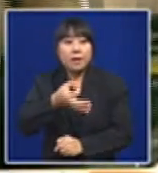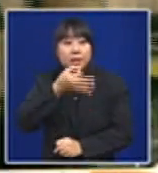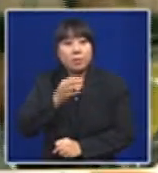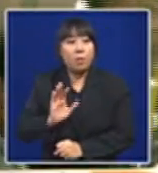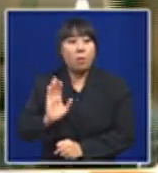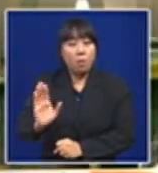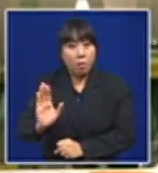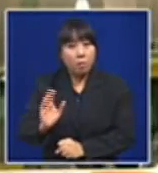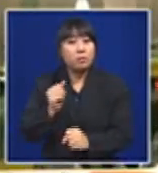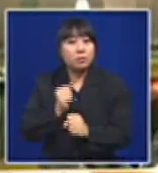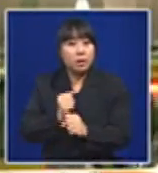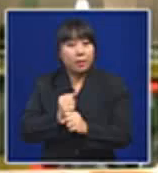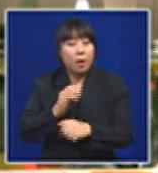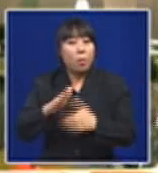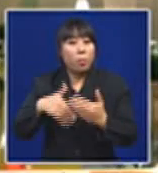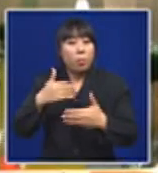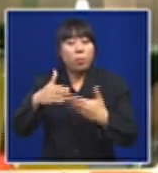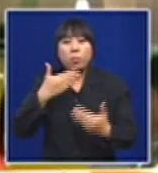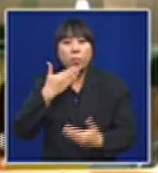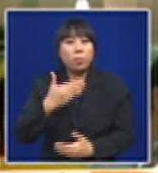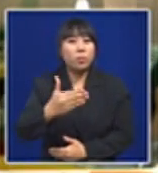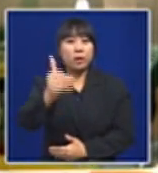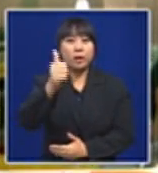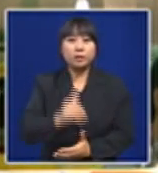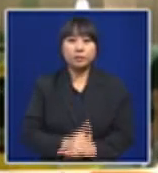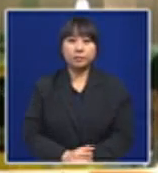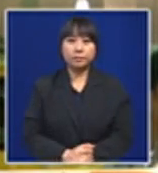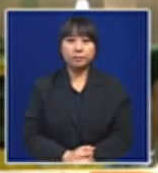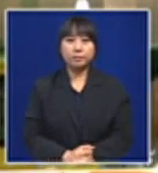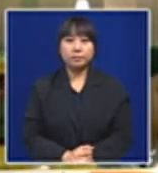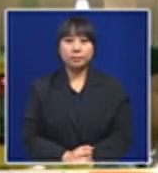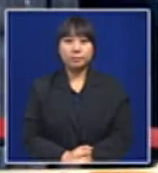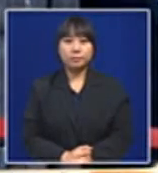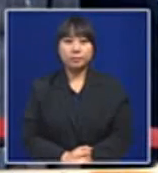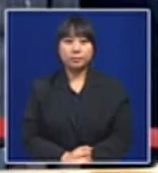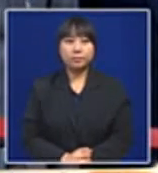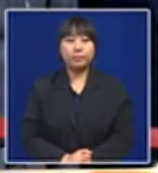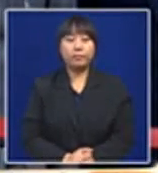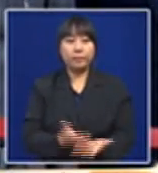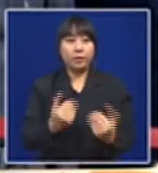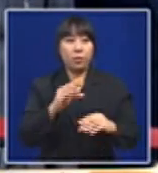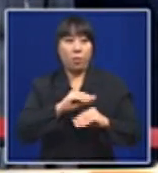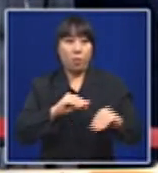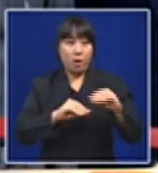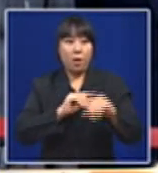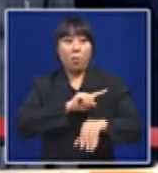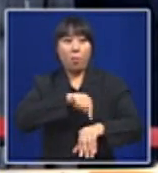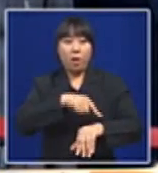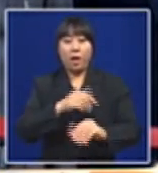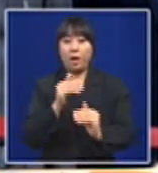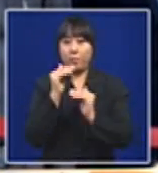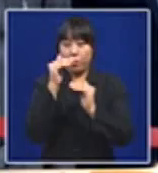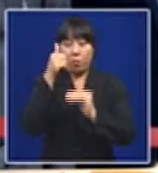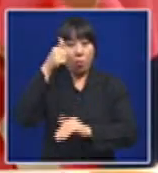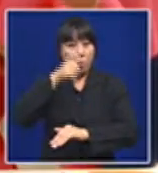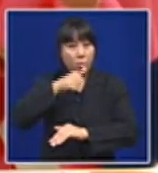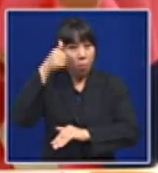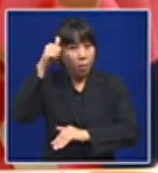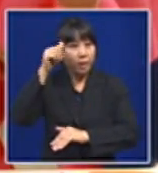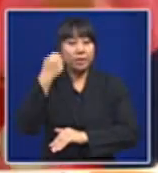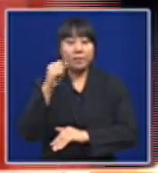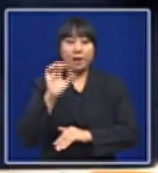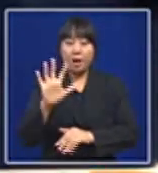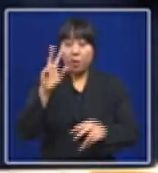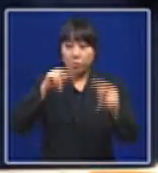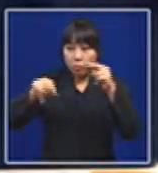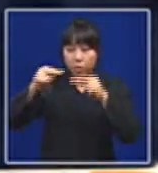มันก็เดินไปสู่จุดที่ยั่งยืนได้ โครงการนี้กำหนดระยะเวลาดำเนินการ15วันเพื่อตรวจส